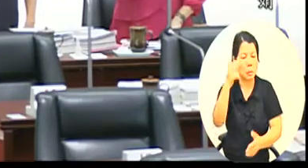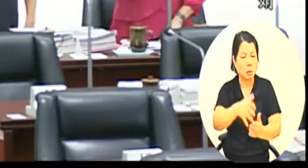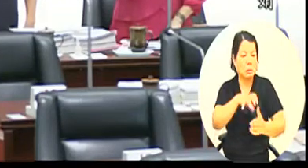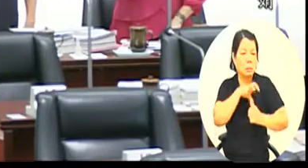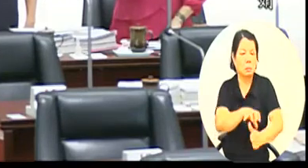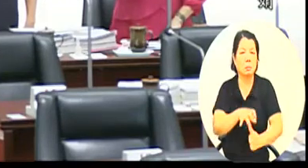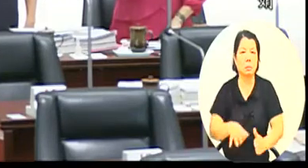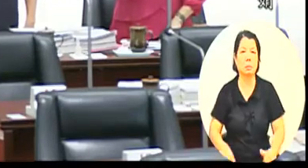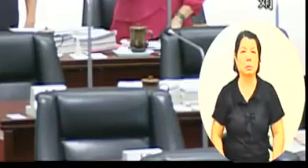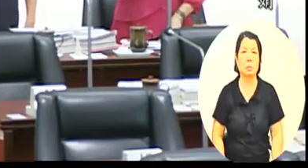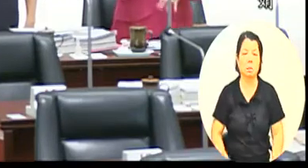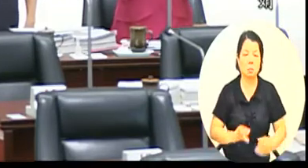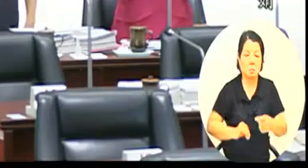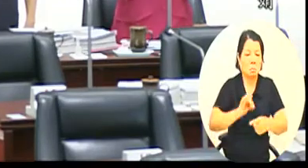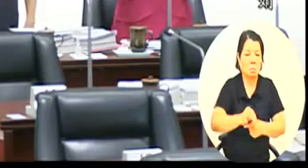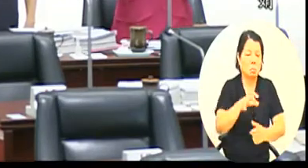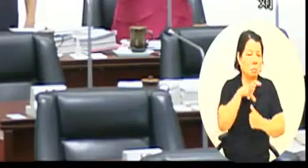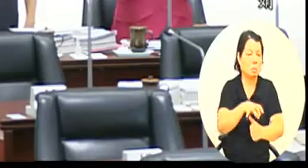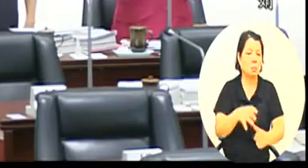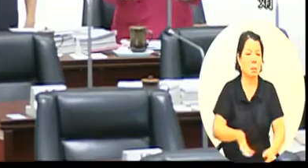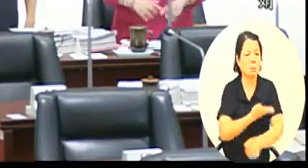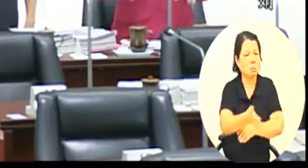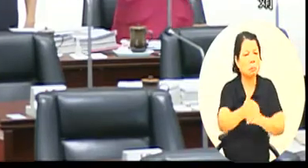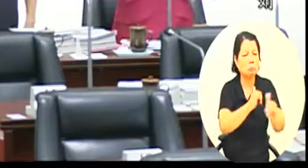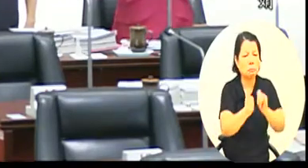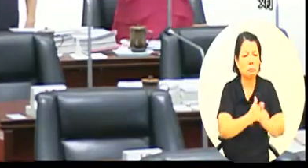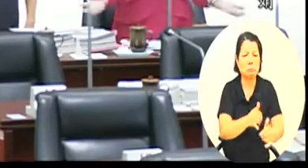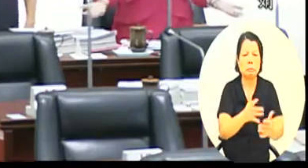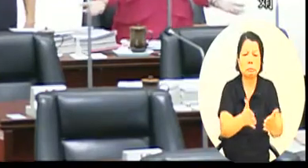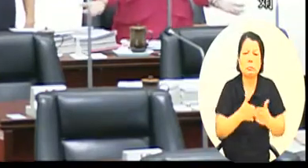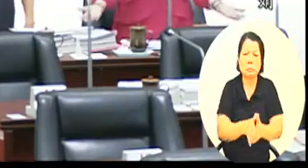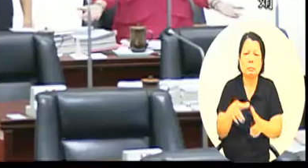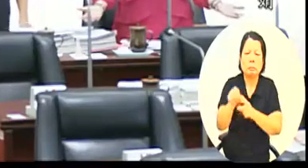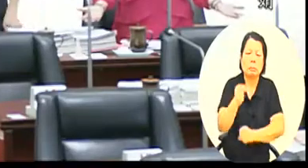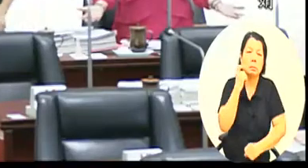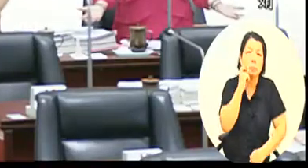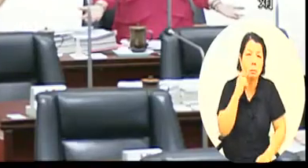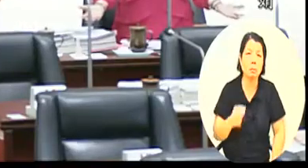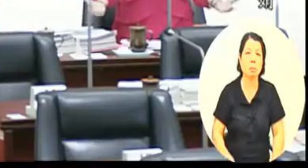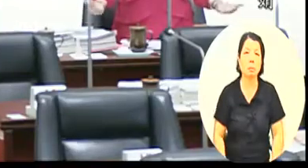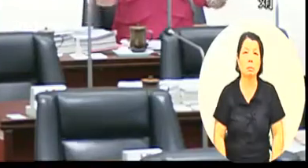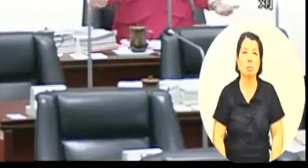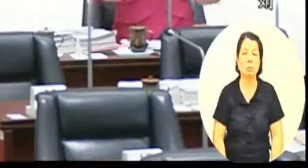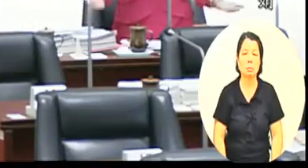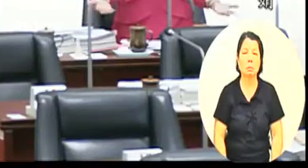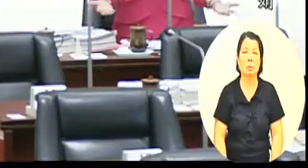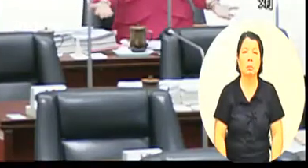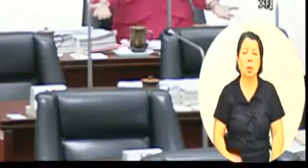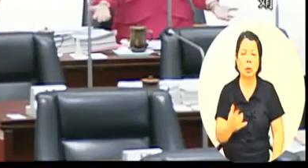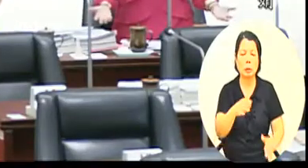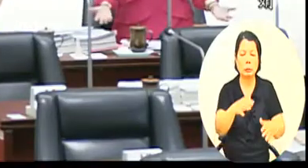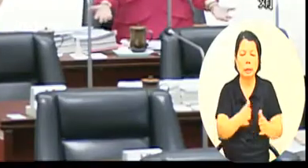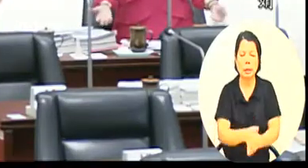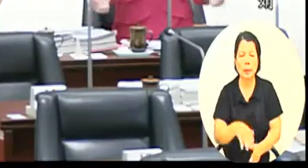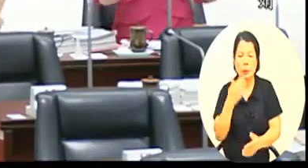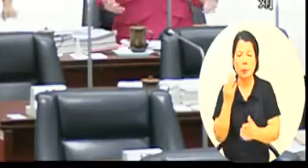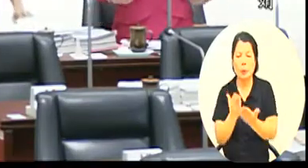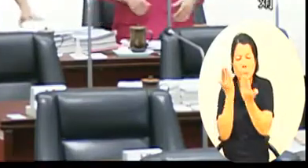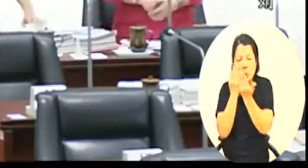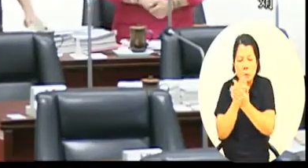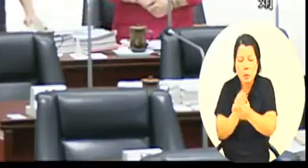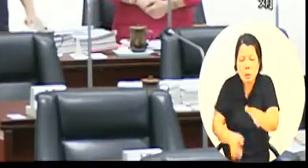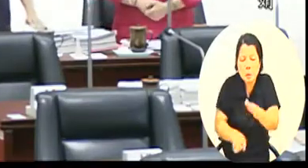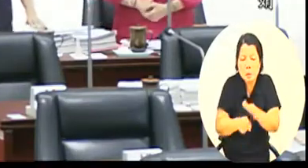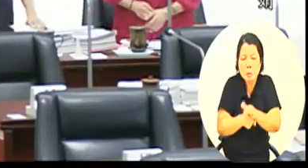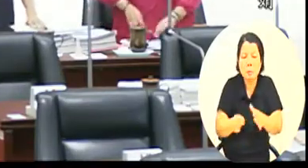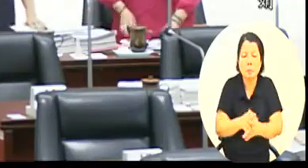个的趴数出来，然后让人民无法适从，然后大家去做一些没有必要的，就是有一些违反规定的问题出来，这样造成大